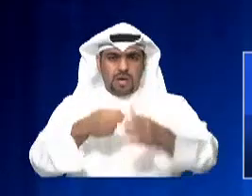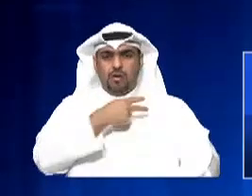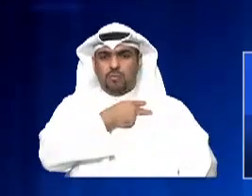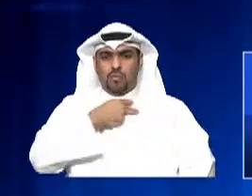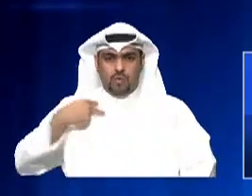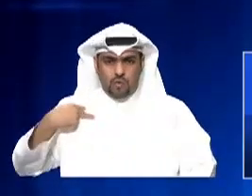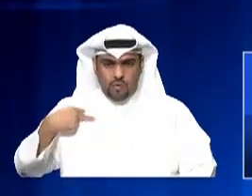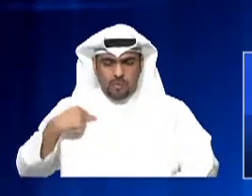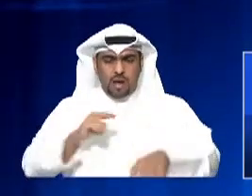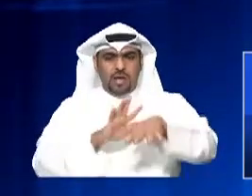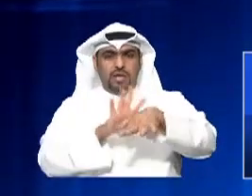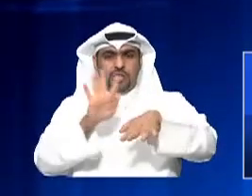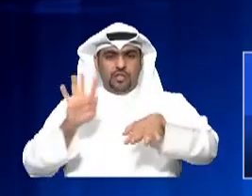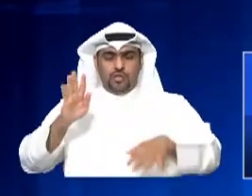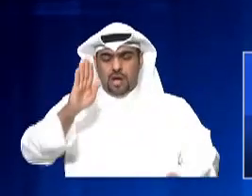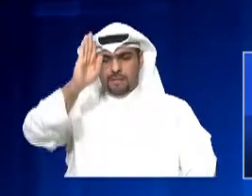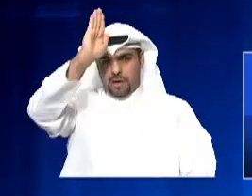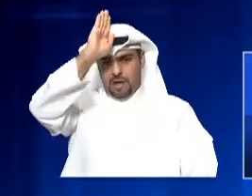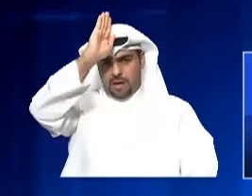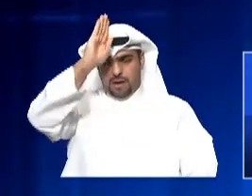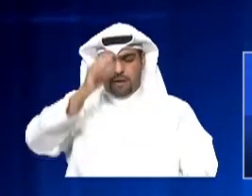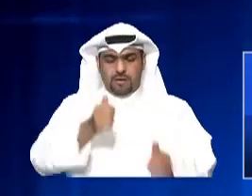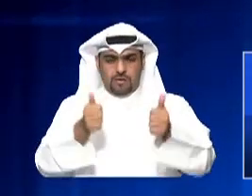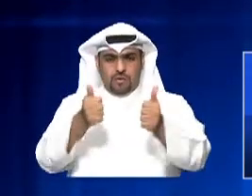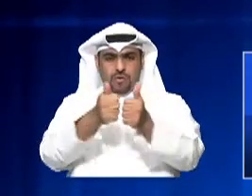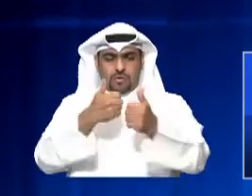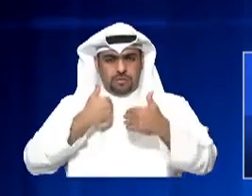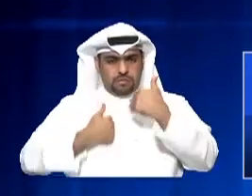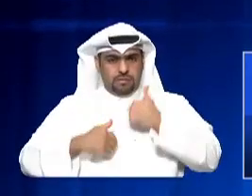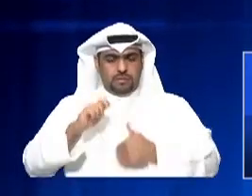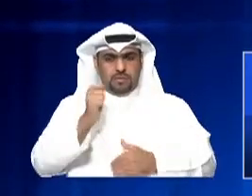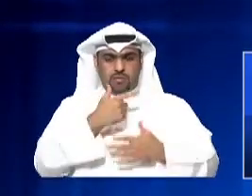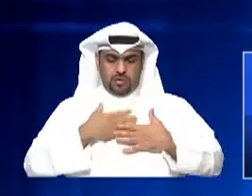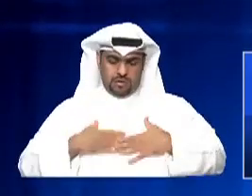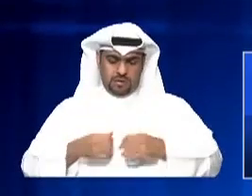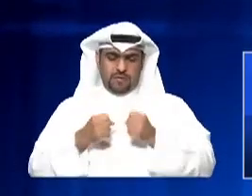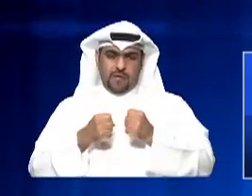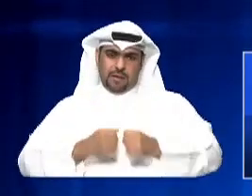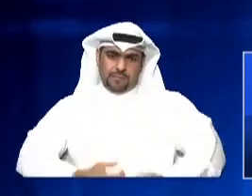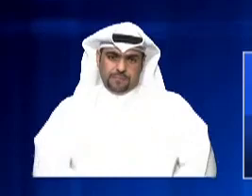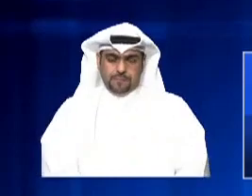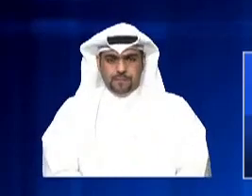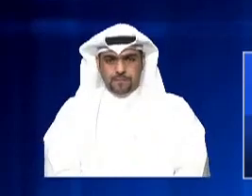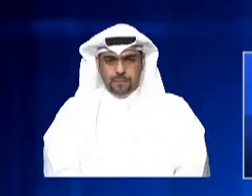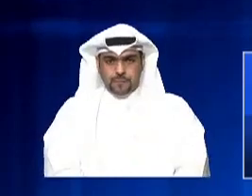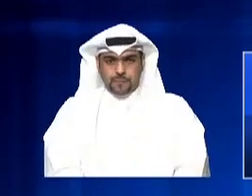وإلى أسر الضحايا وتمنياتها للمصابين بالشفاء العاجل.